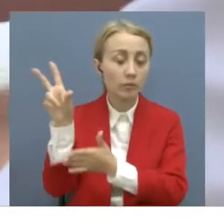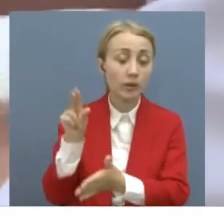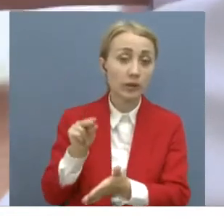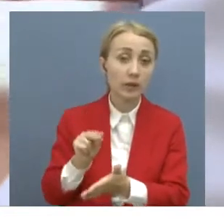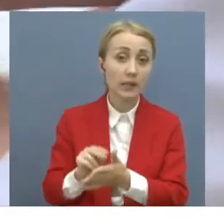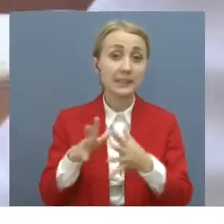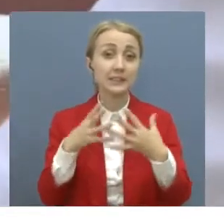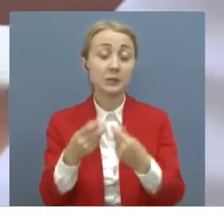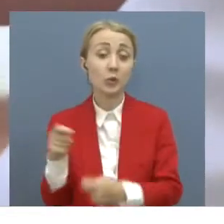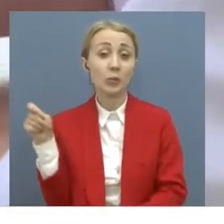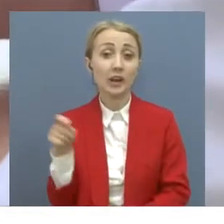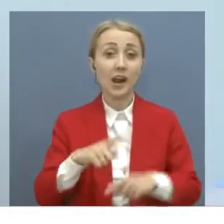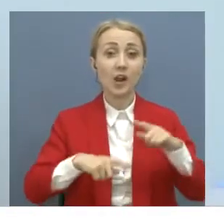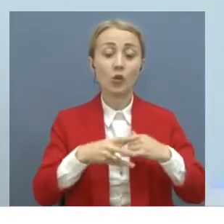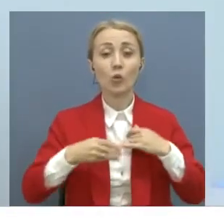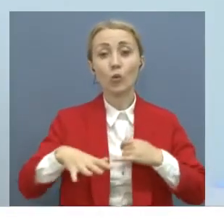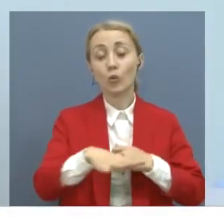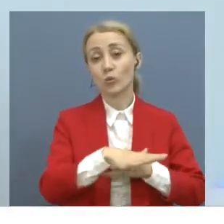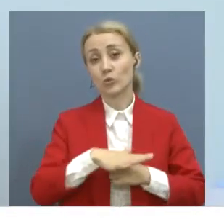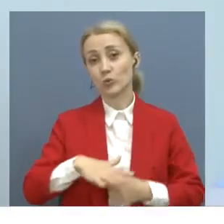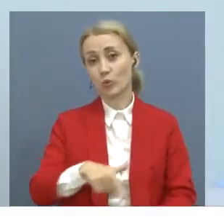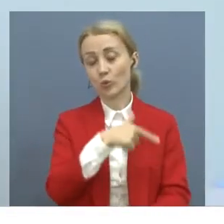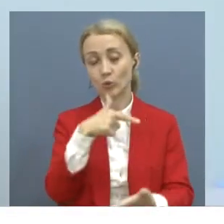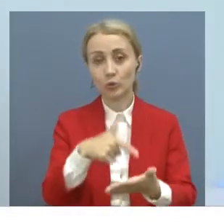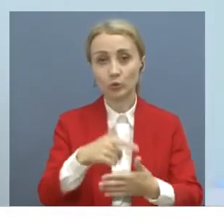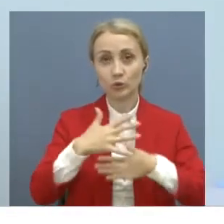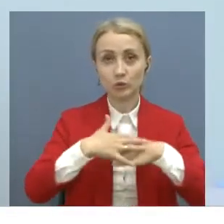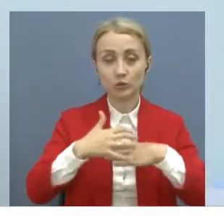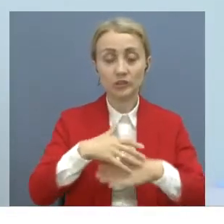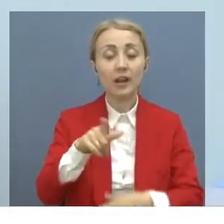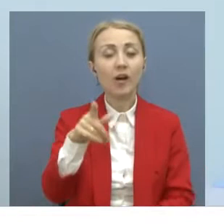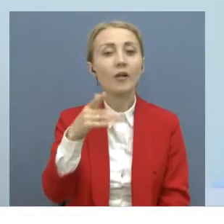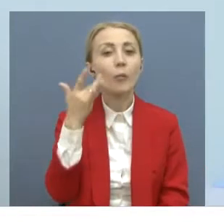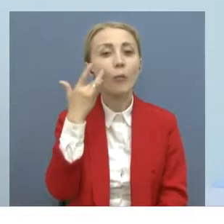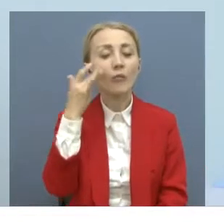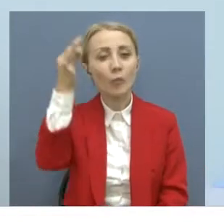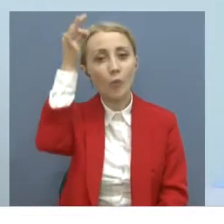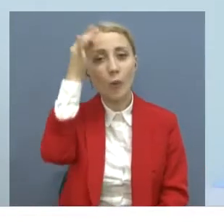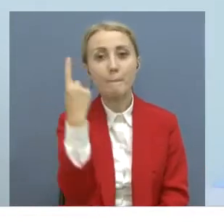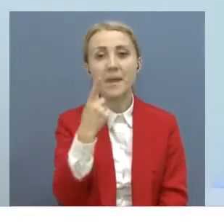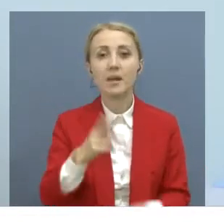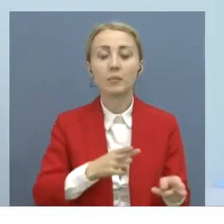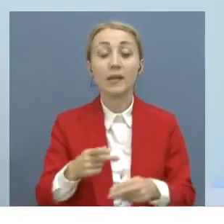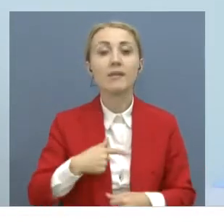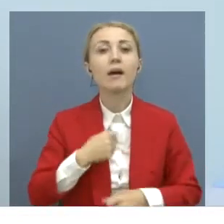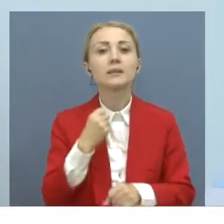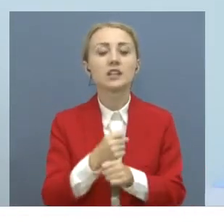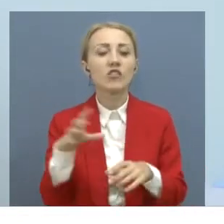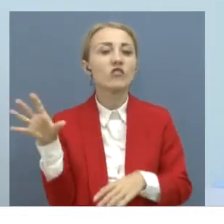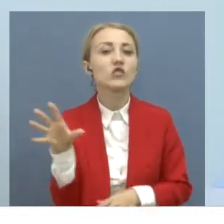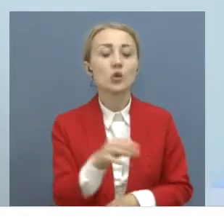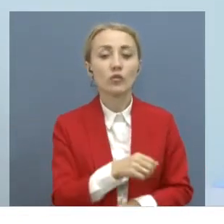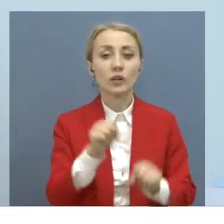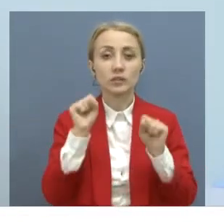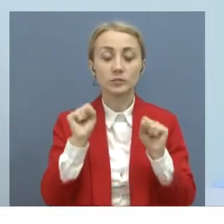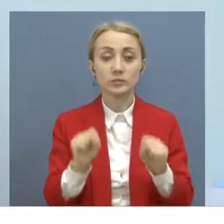операция жасағаным есімде, дейді ол. Я начал работать. Бар ынтамды салдым. Әрине, тәжірибелі дәрігерлер бақылап тұрды. Қорқыныш,